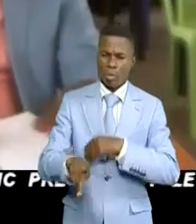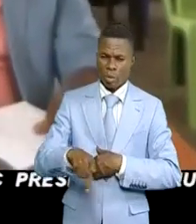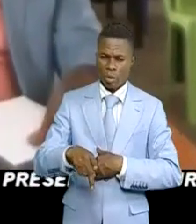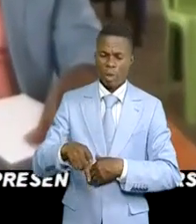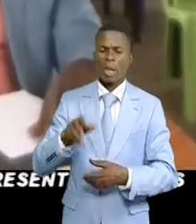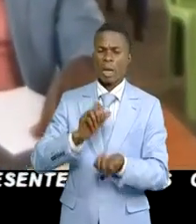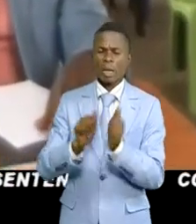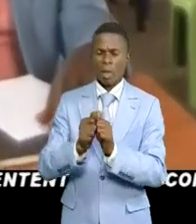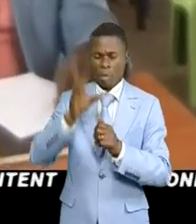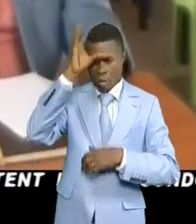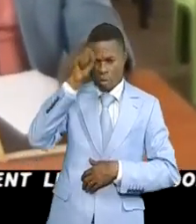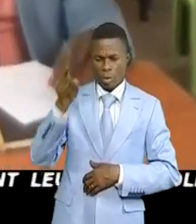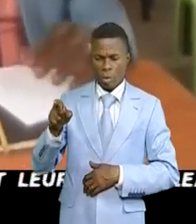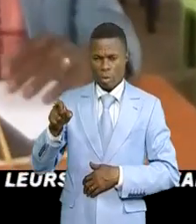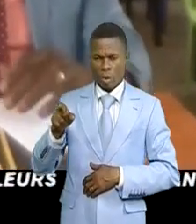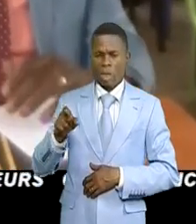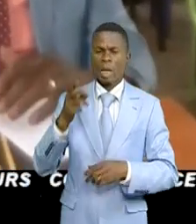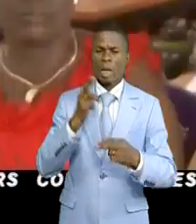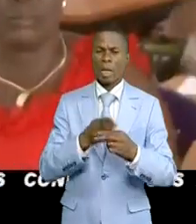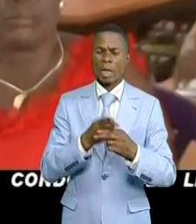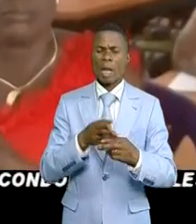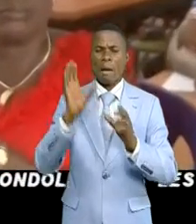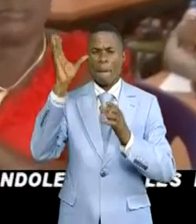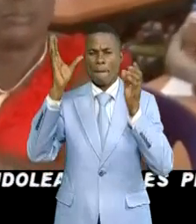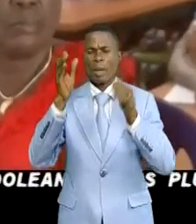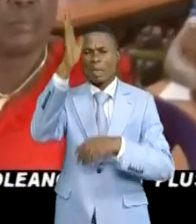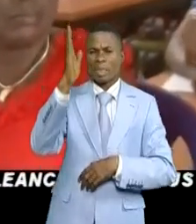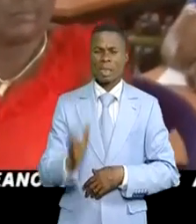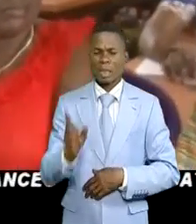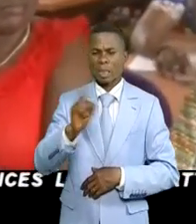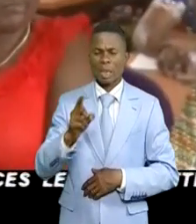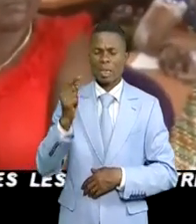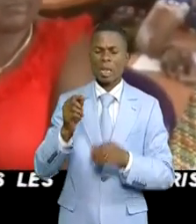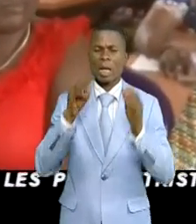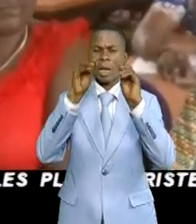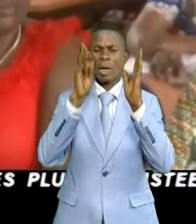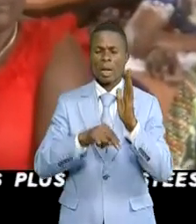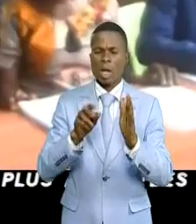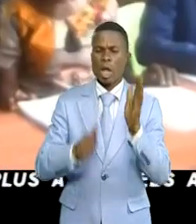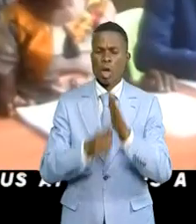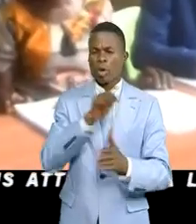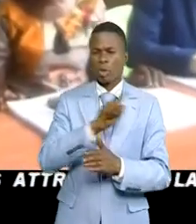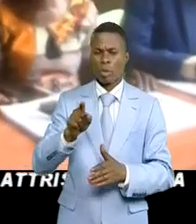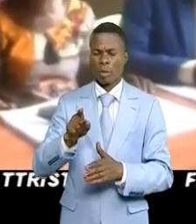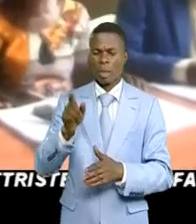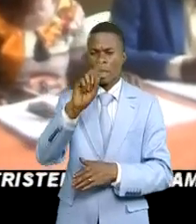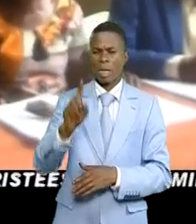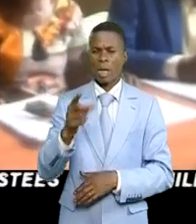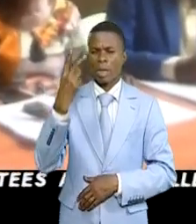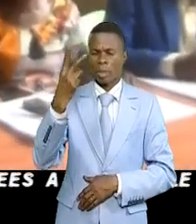cette province éducationnelle qui régorge en maternelle 531 enseignants et 11 532 élèves,